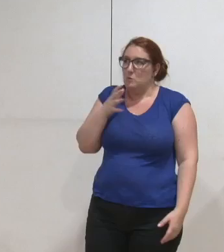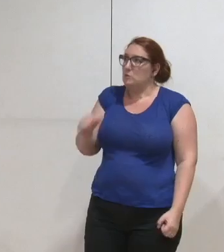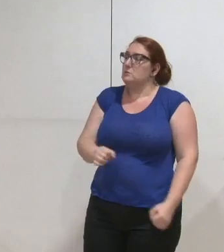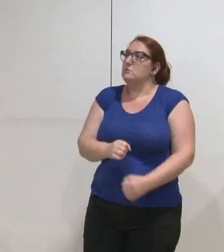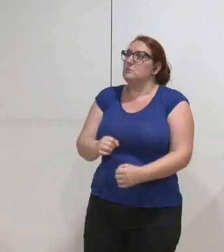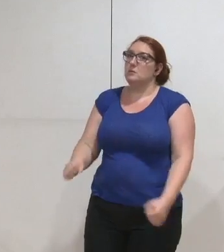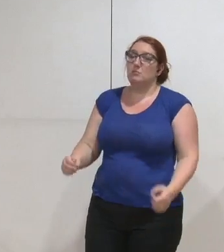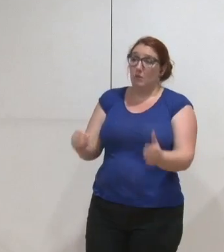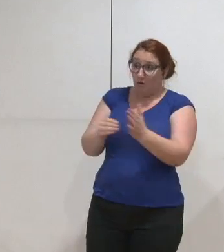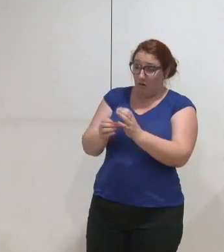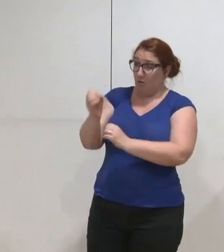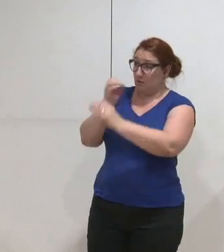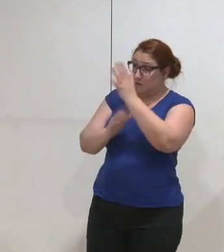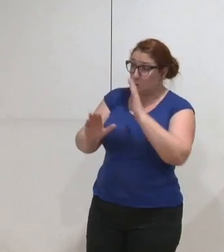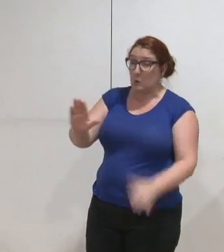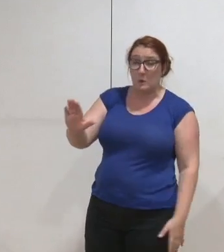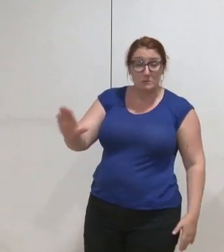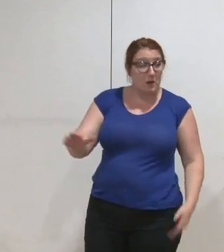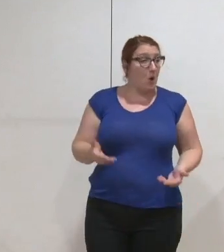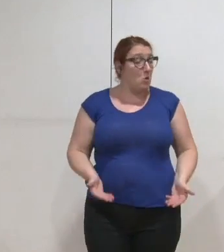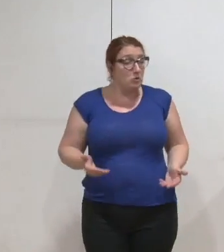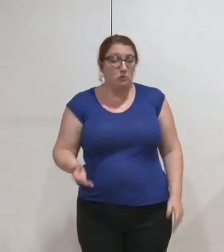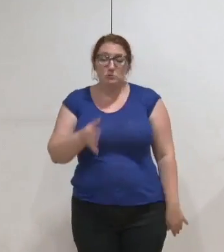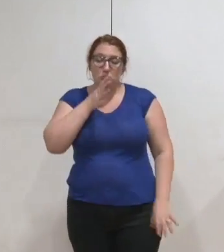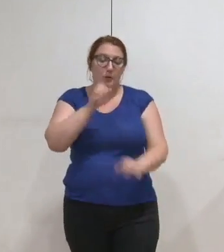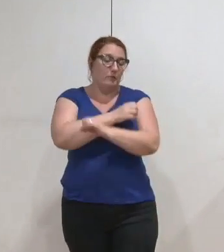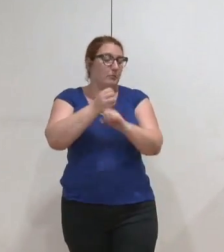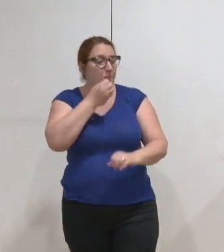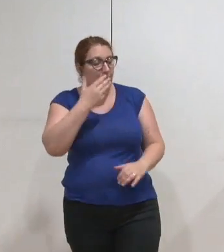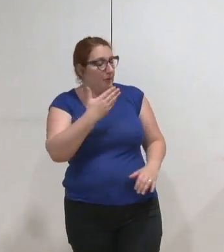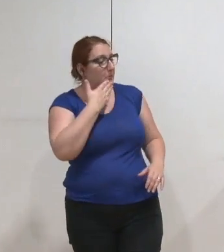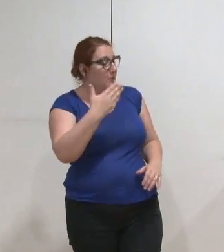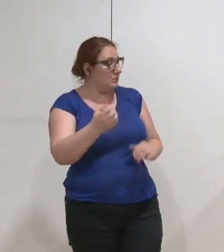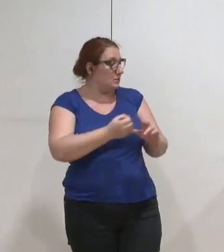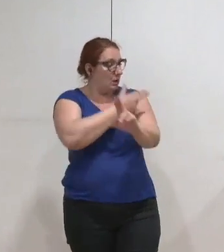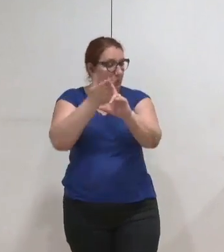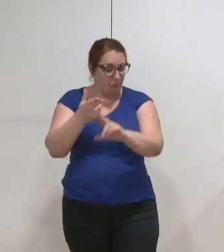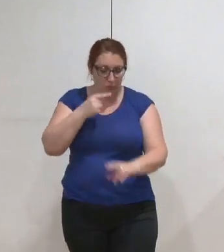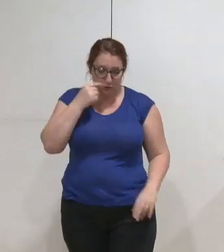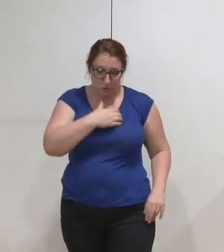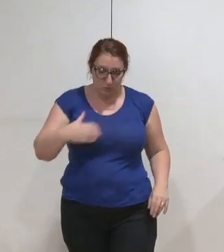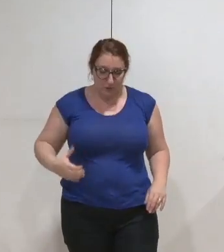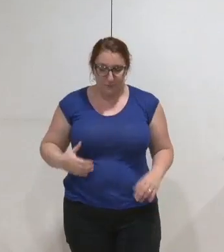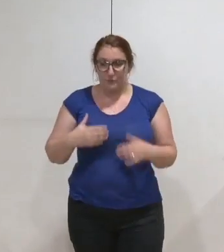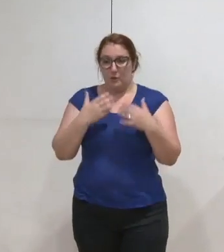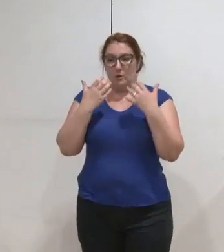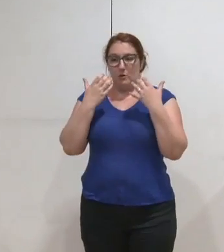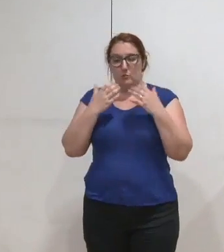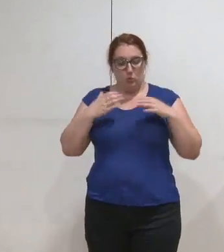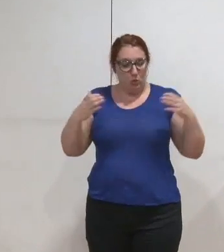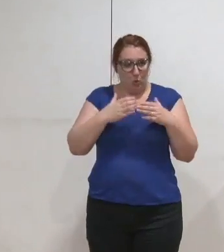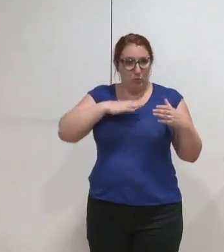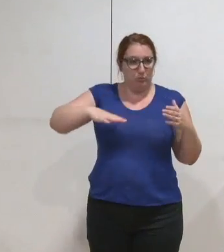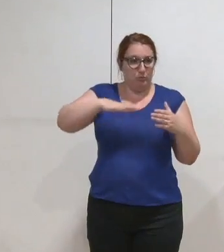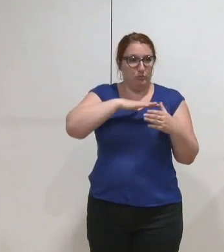encore tenir des discours comme ça à l'heure d'aujourd'hui bien bon donc merci de cette intervention alors nous souhaitons pour notre